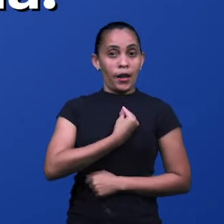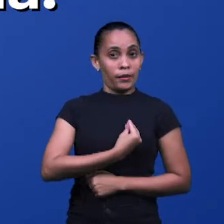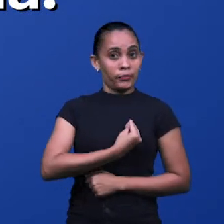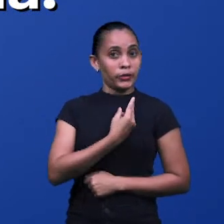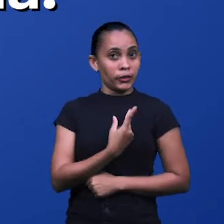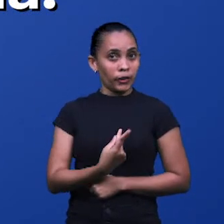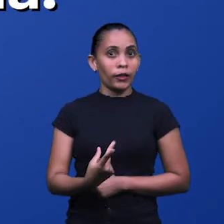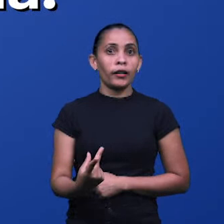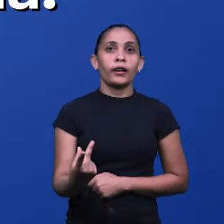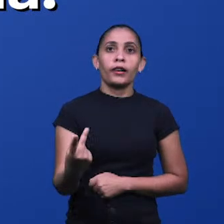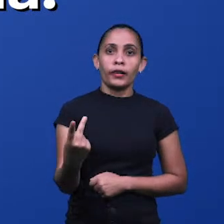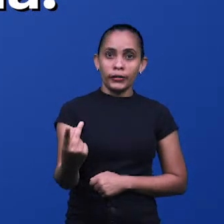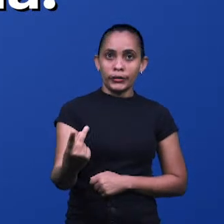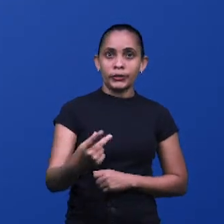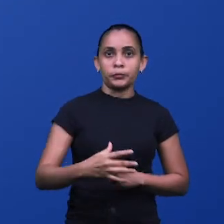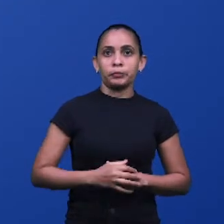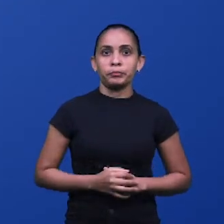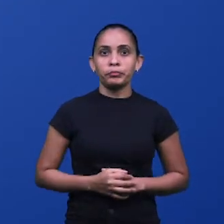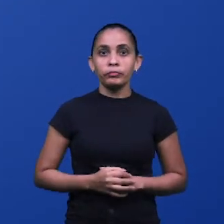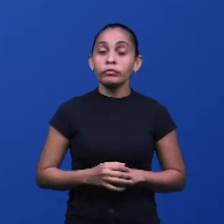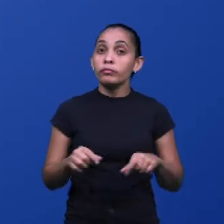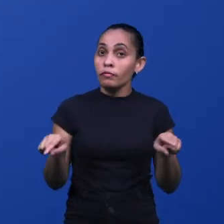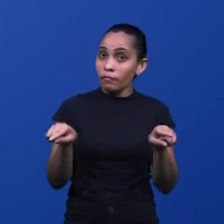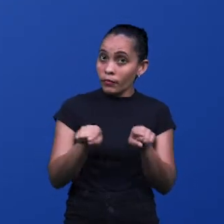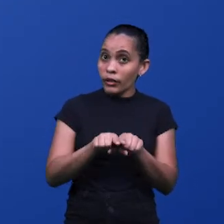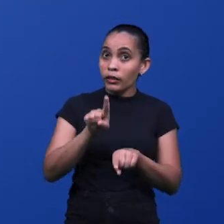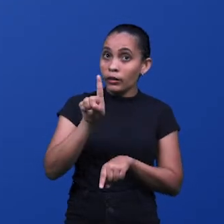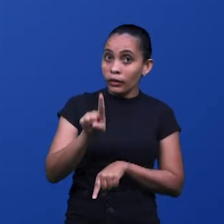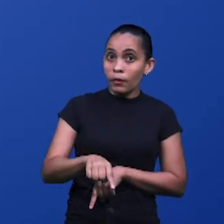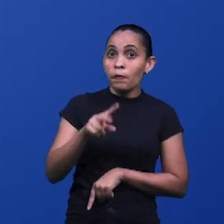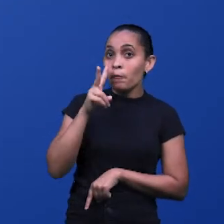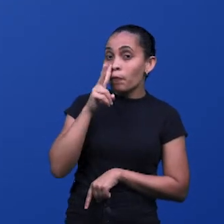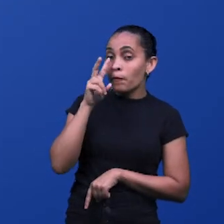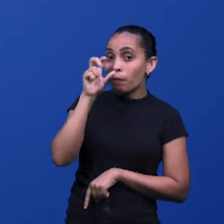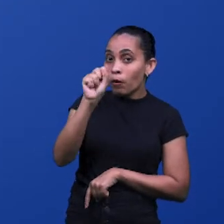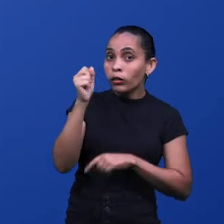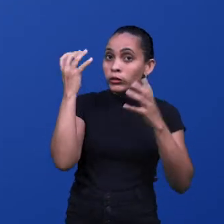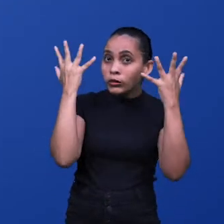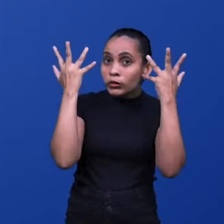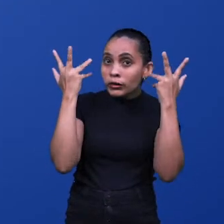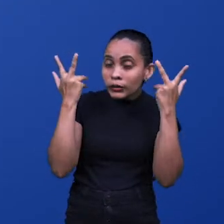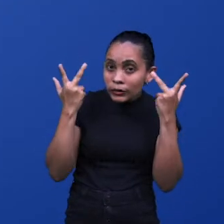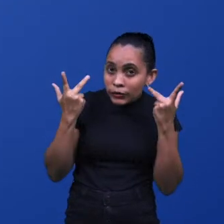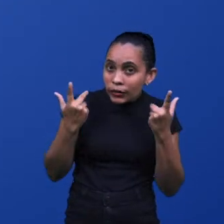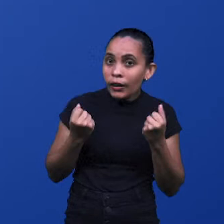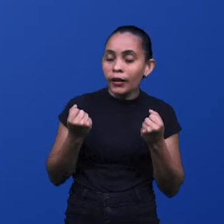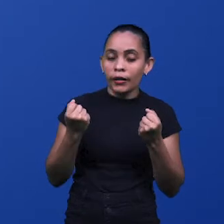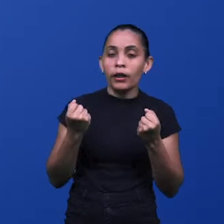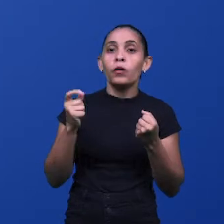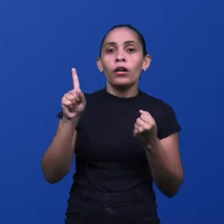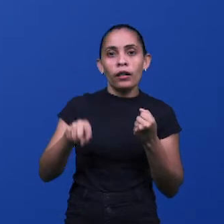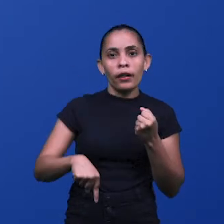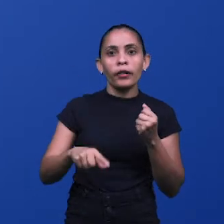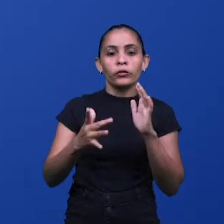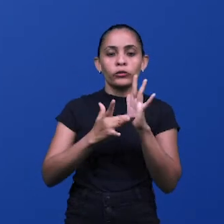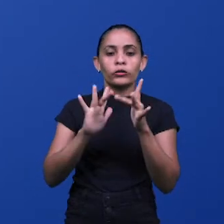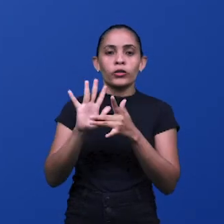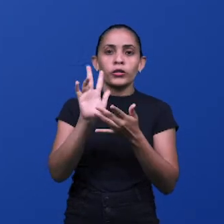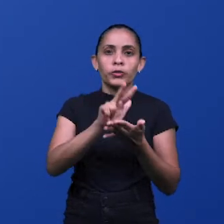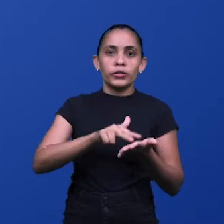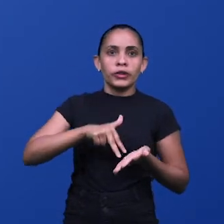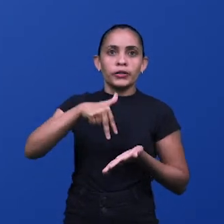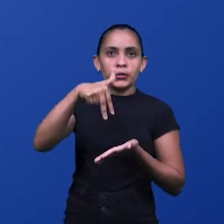la salvezza, cioè la vita eterna, e chi è più forte del leone, qui possiamo dire che la